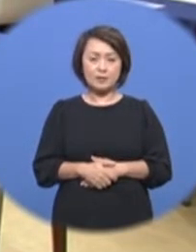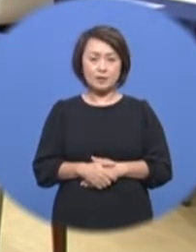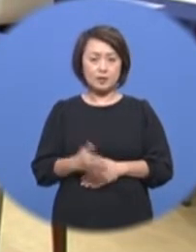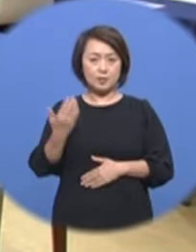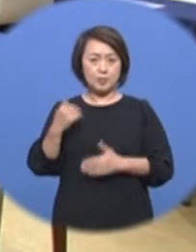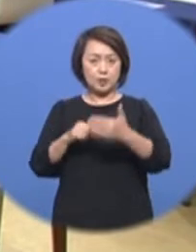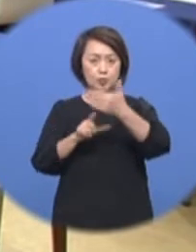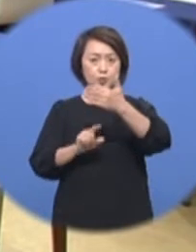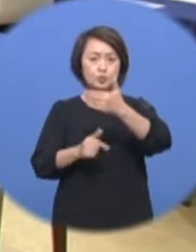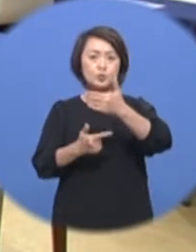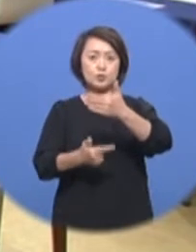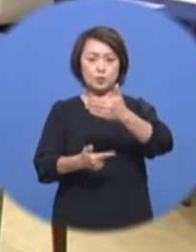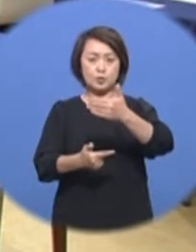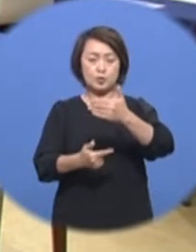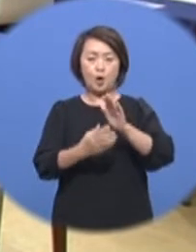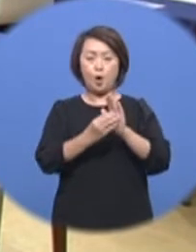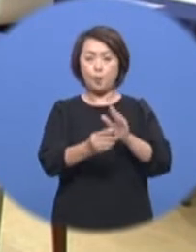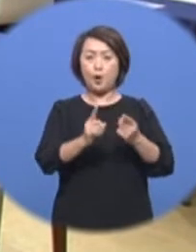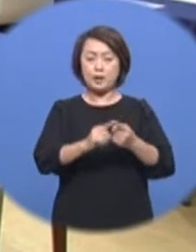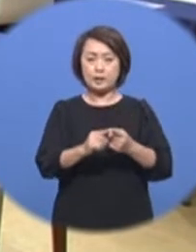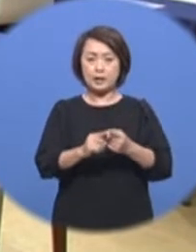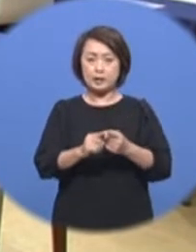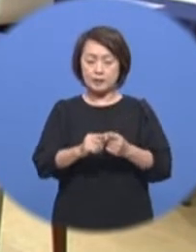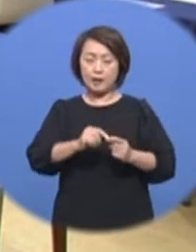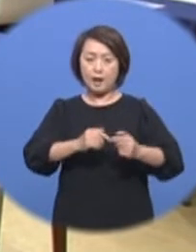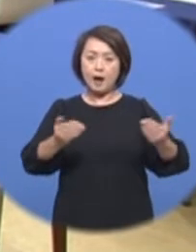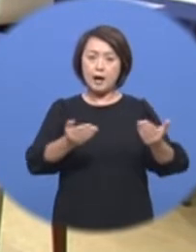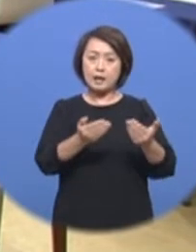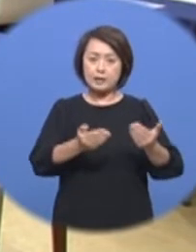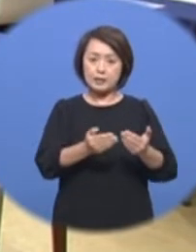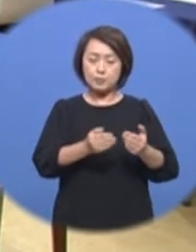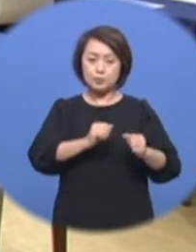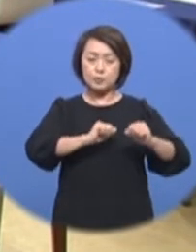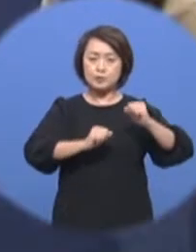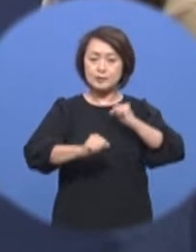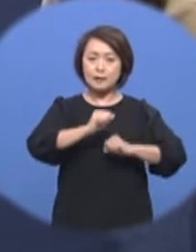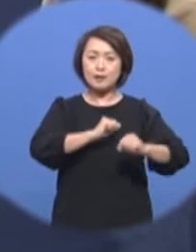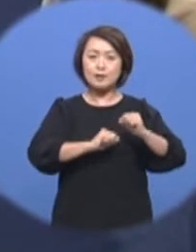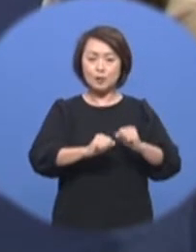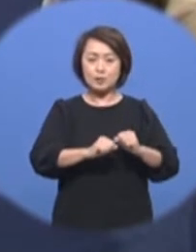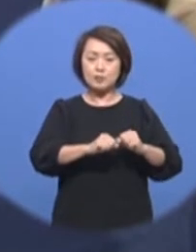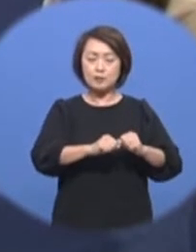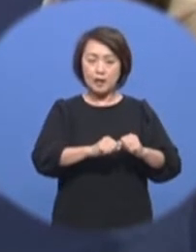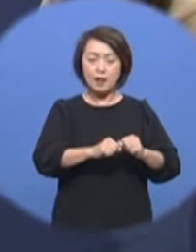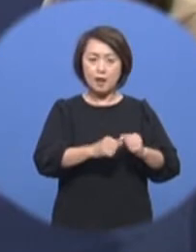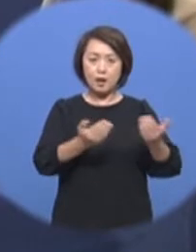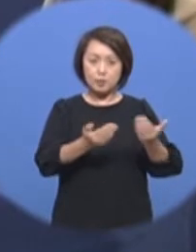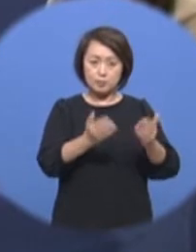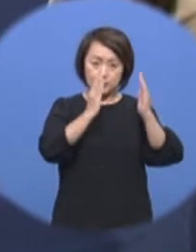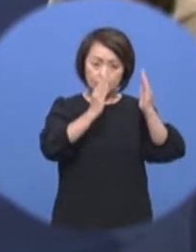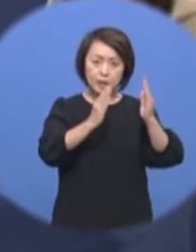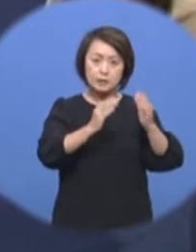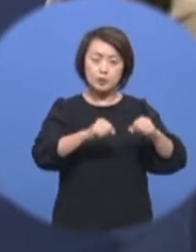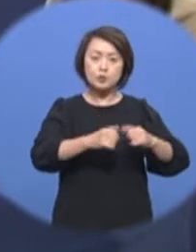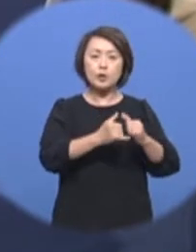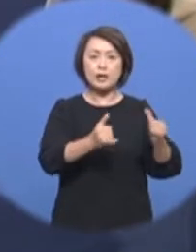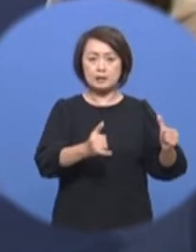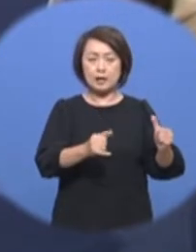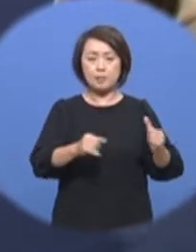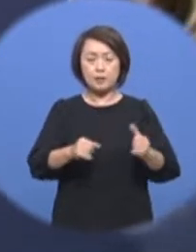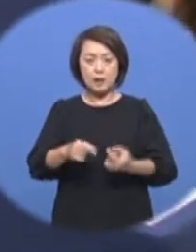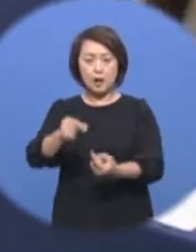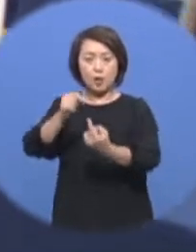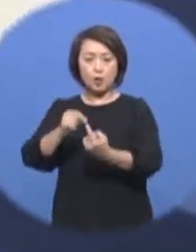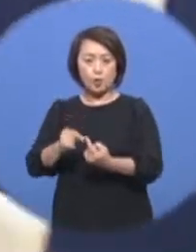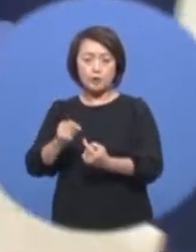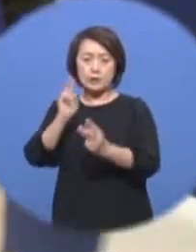9月16日、模範的な勤務態度で成果を上げている障害のある人や、積極的に障害のある人を雇